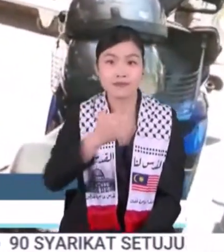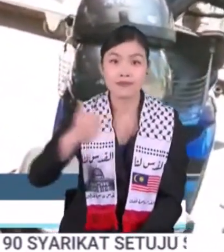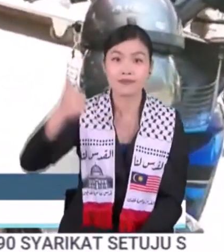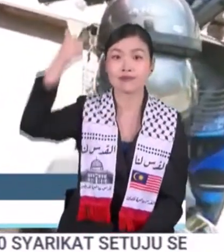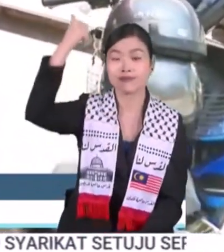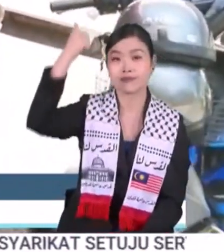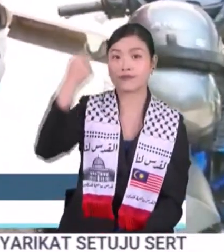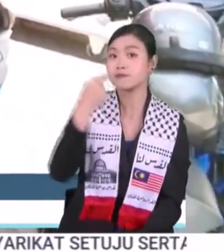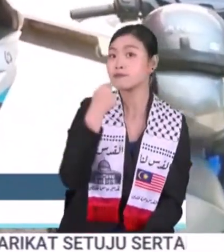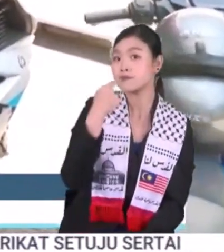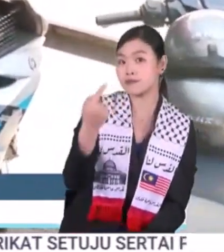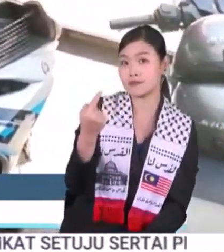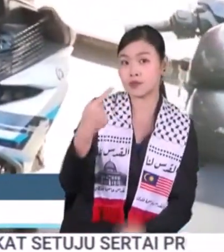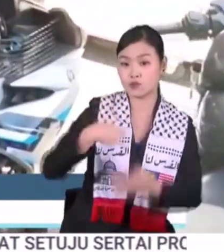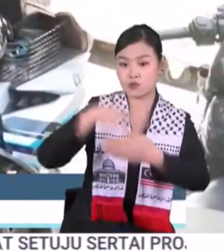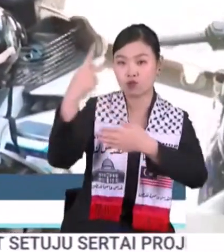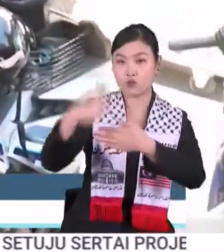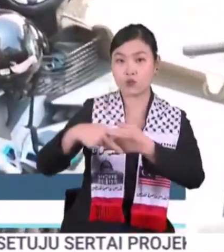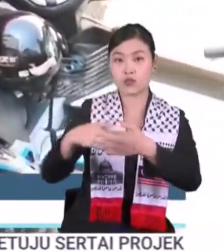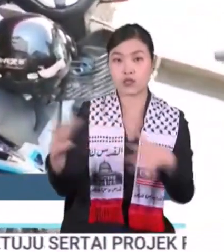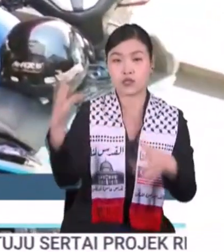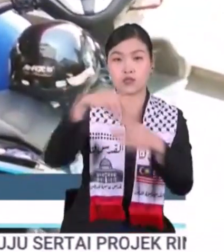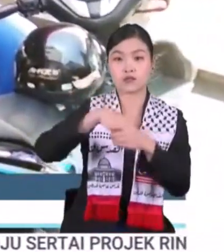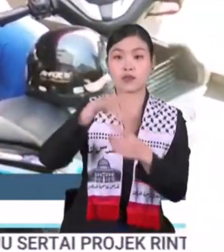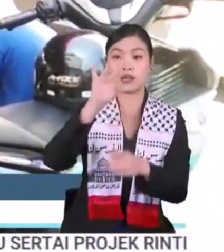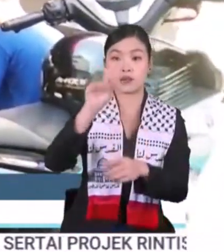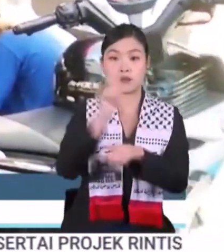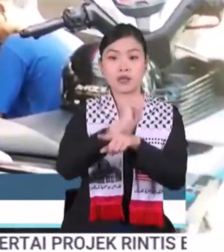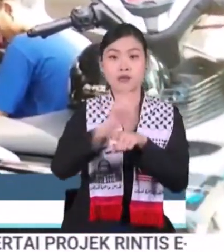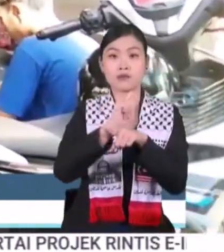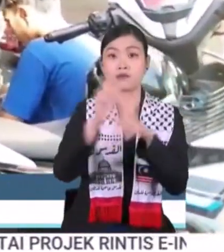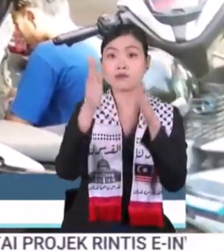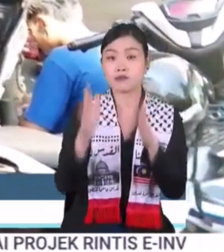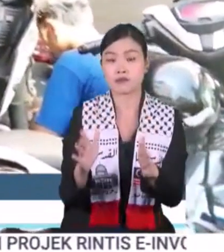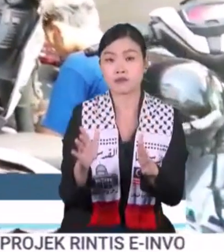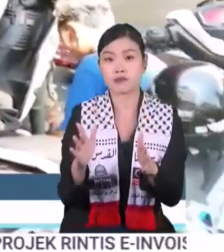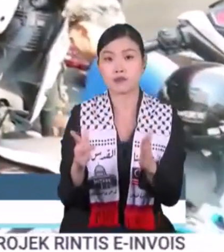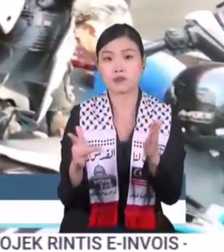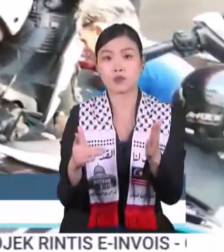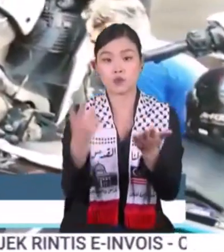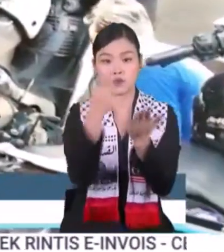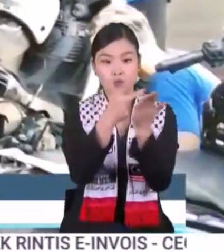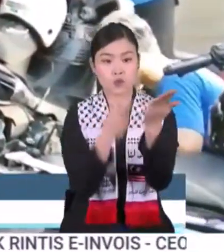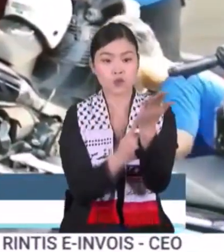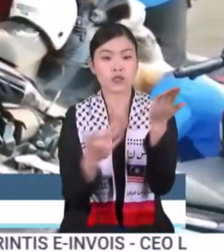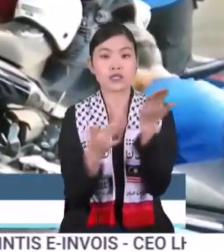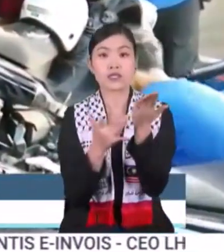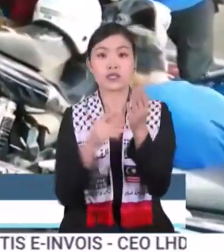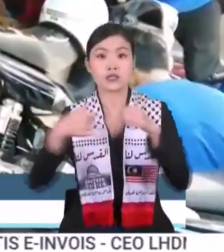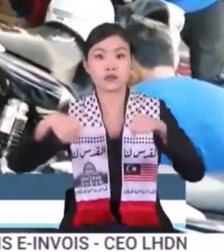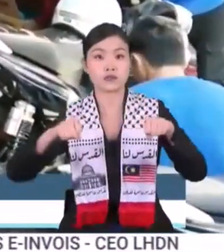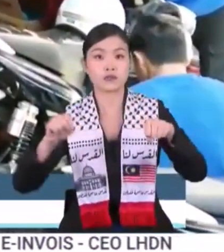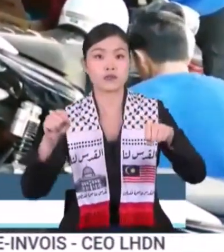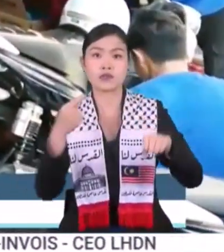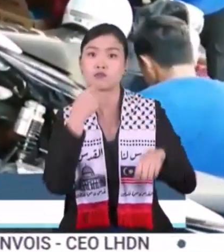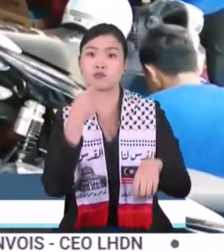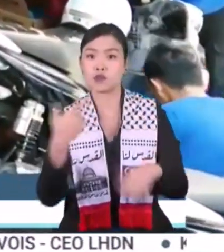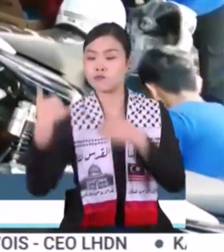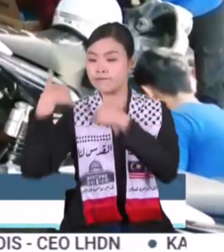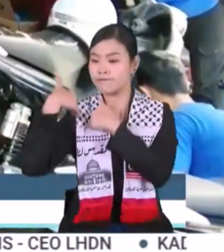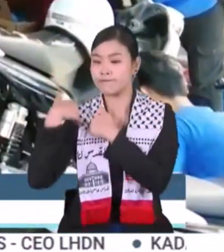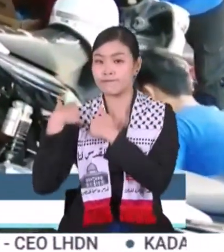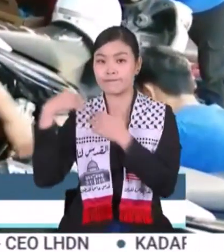giat Mara Negeri Harun Razi program tersebut melibatkan lapan pelatih kursus teknologi motosikal program tersebut katanya merupakan